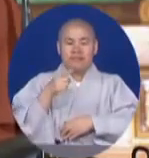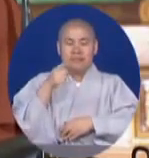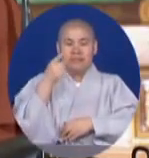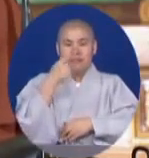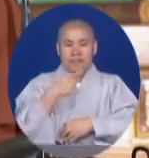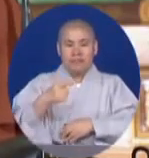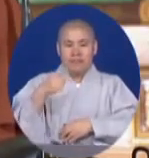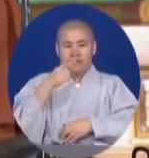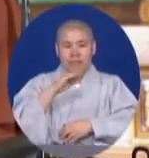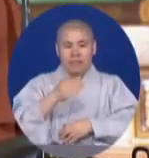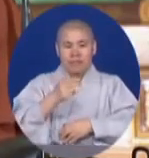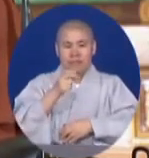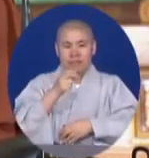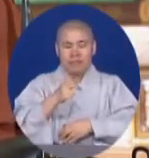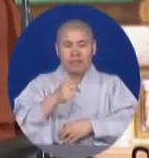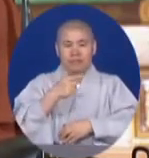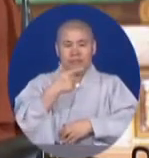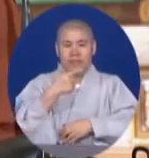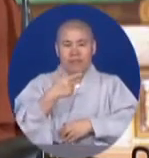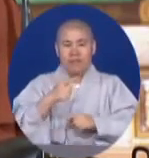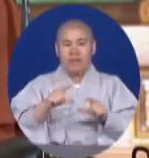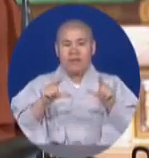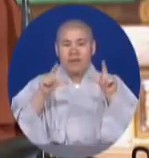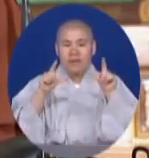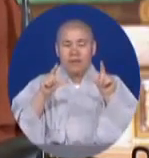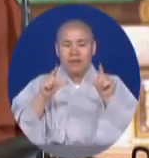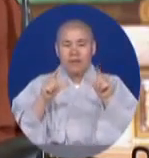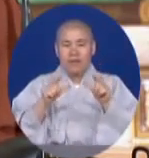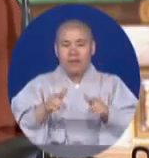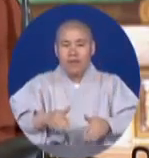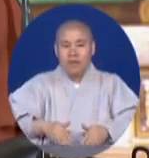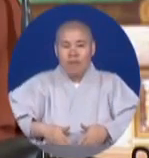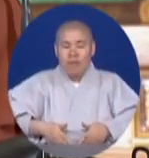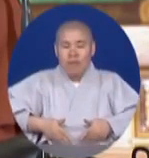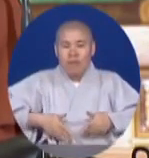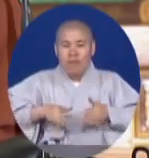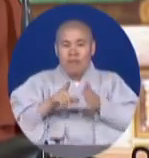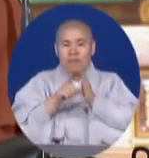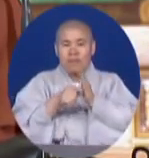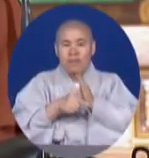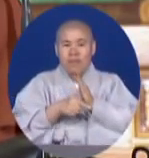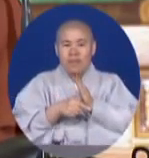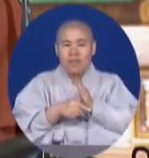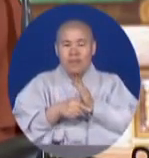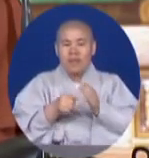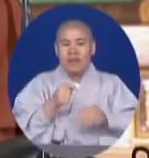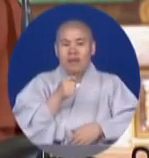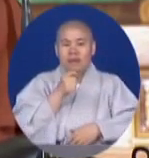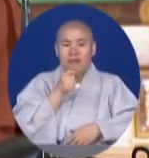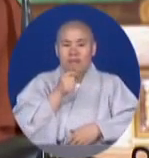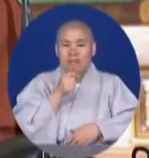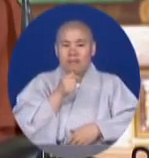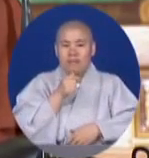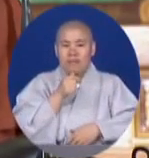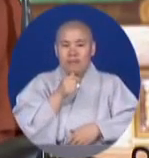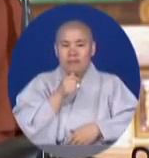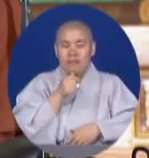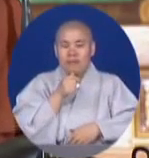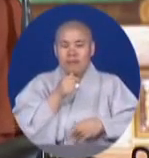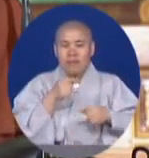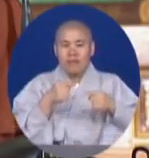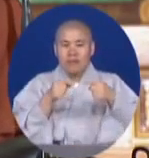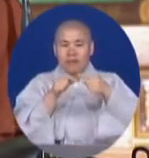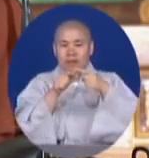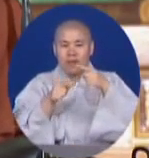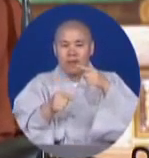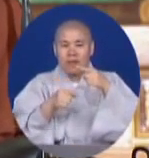76년 양력으로 그 일은 봄인데 그 이제 음력으로 보면 그 음력